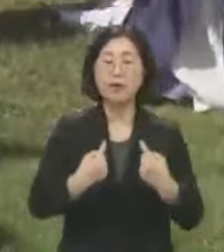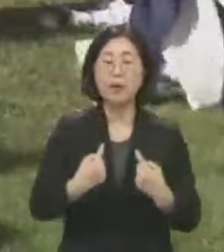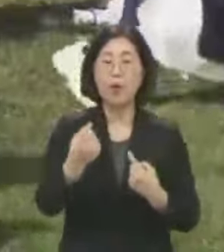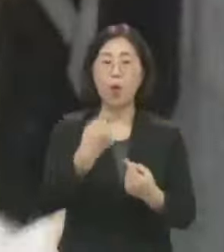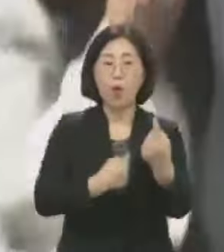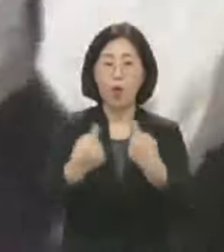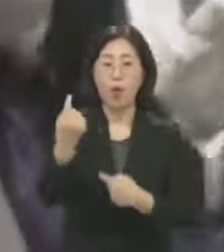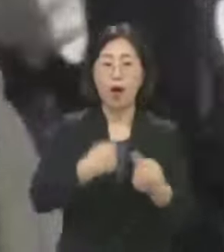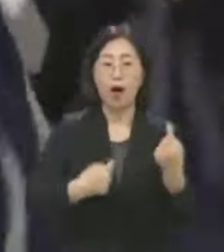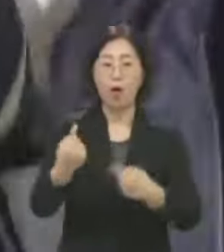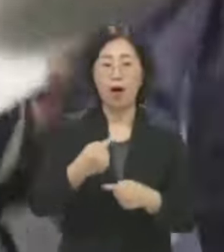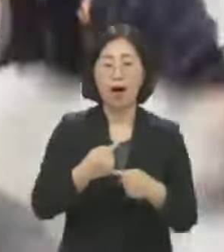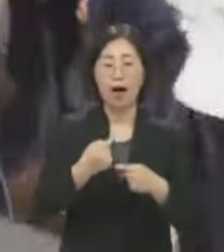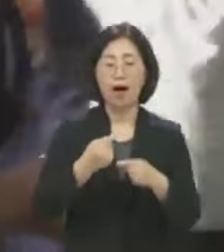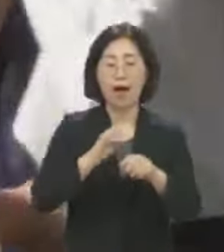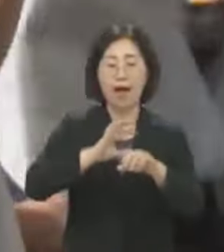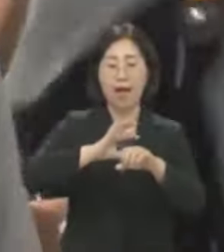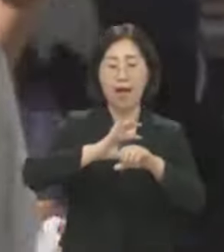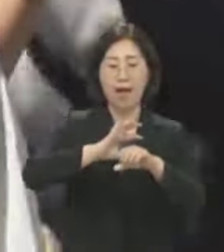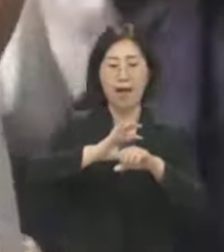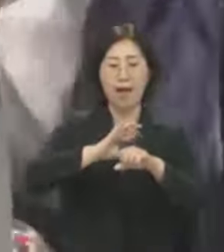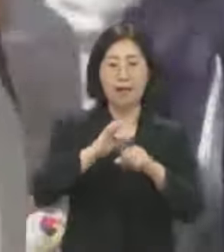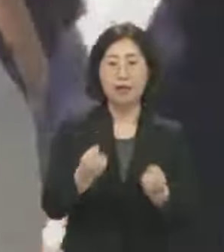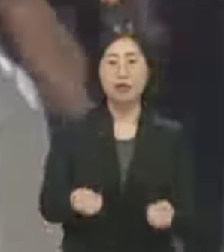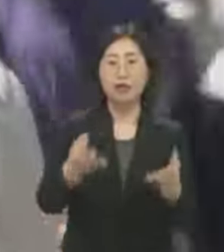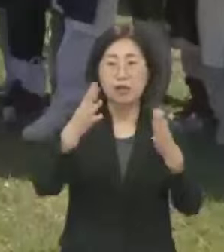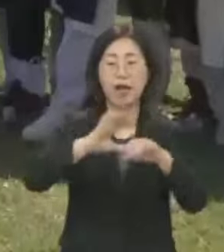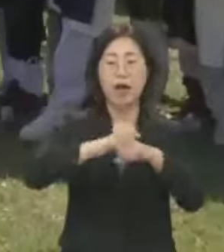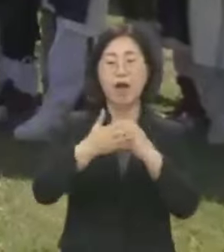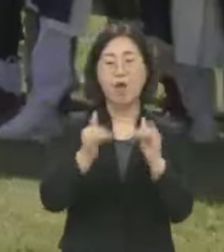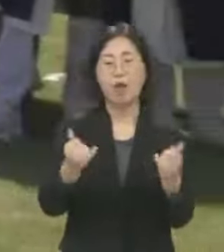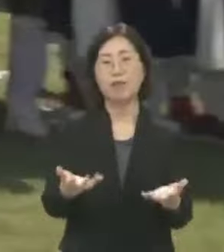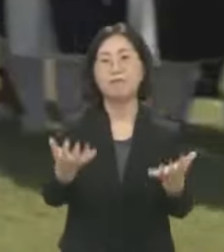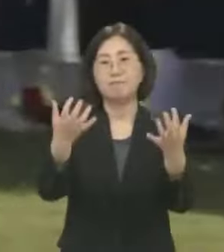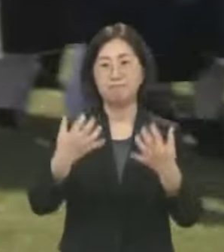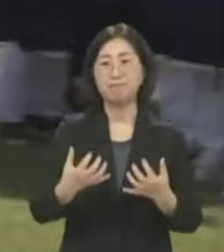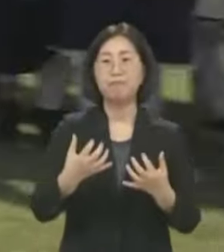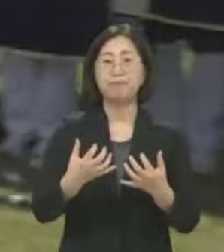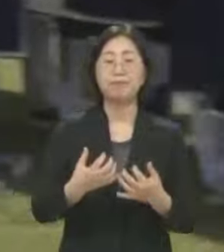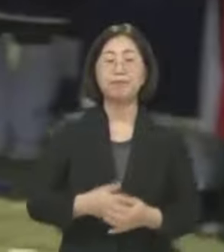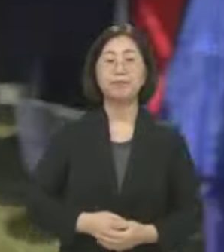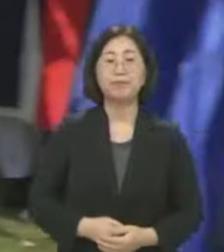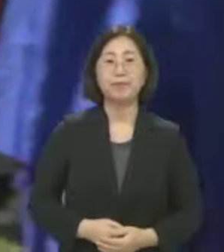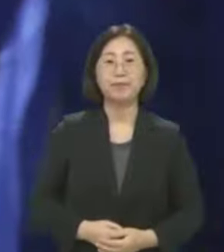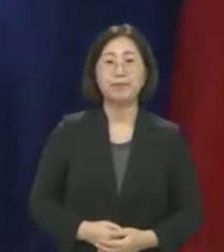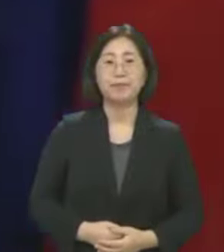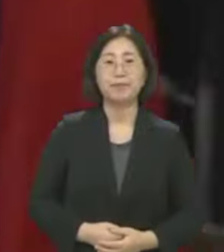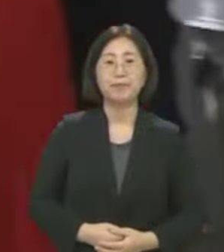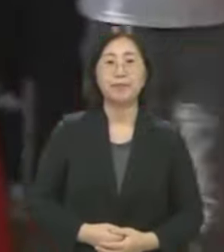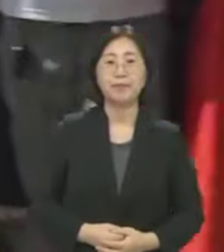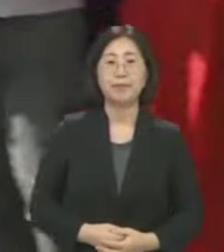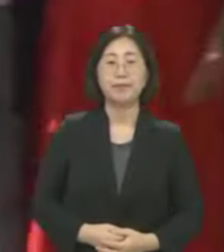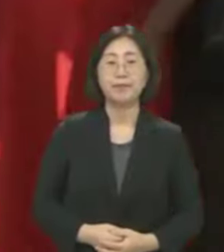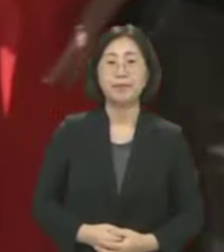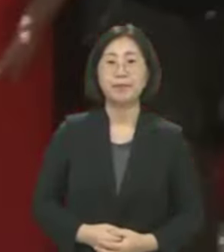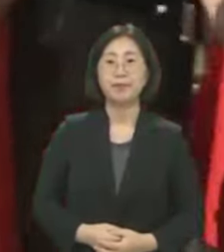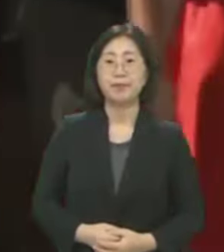세계적인 관광도시로 발돋움하는 데 중요한 역할을 하고 있다는 평가를 받고 있습니다. TJB